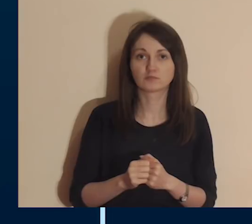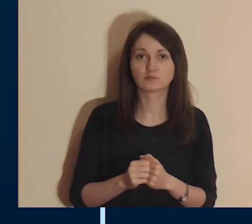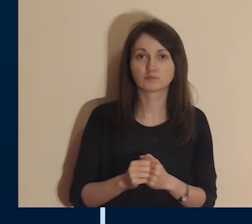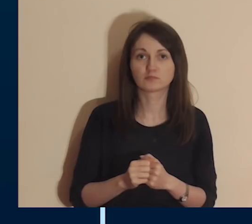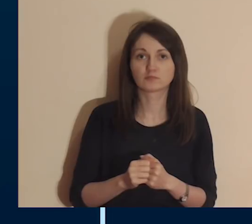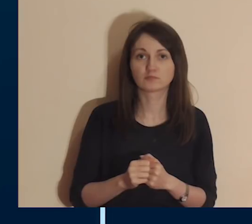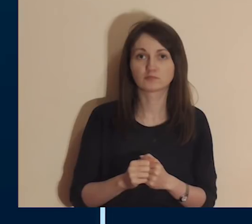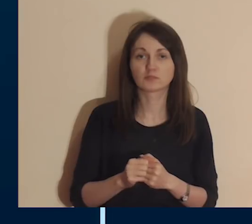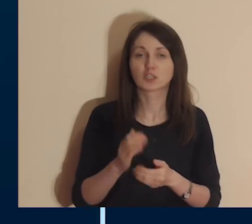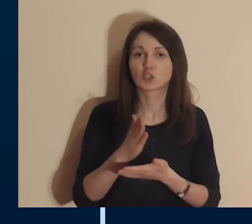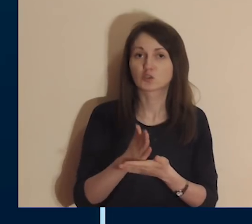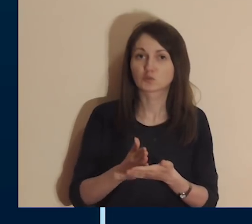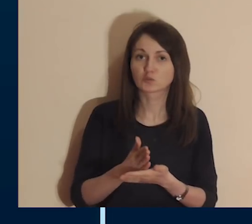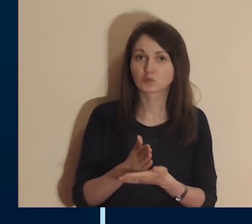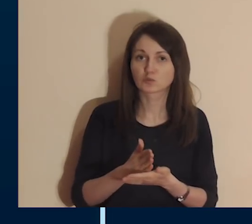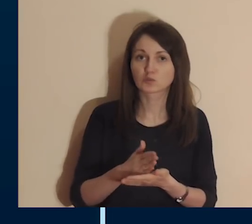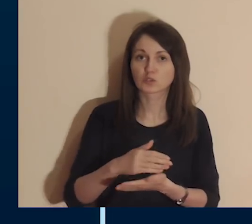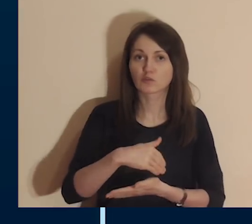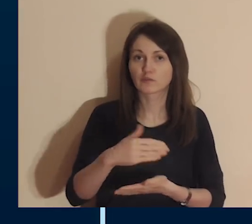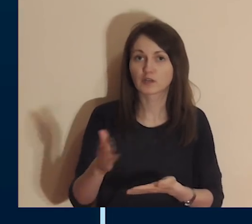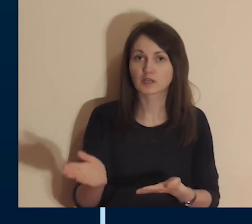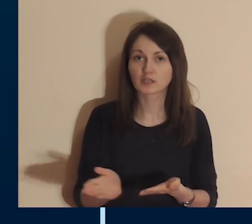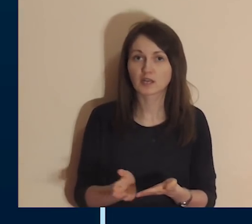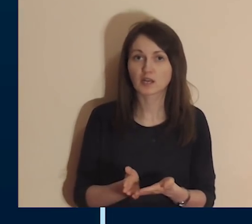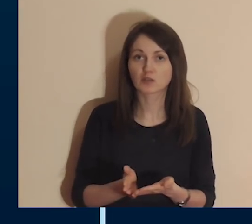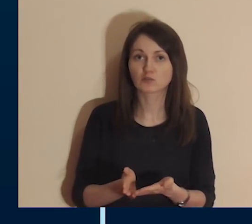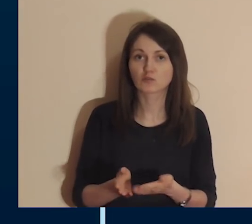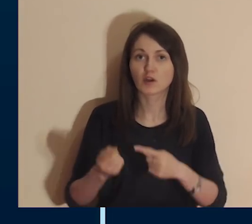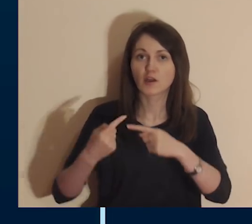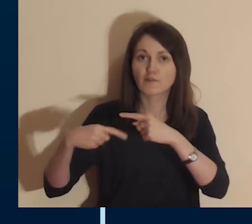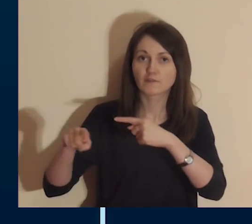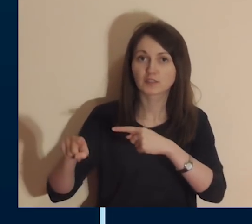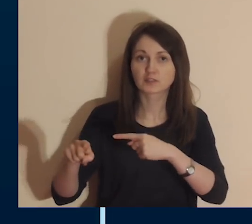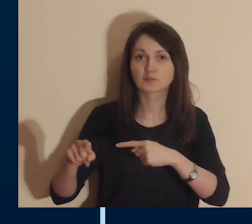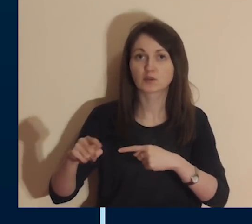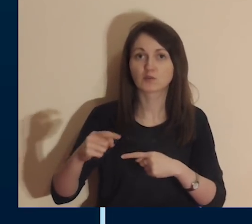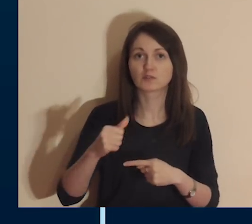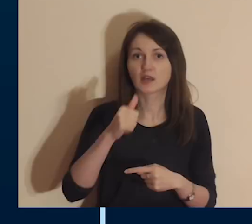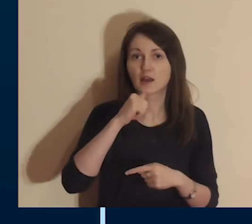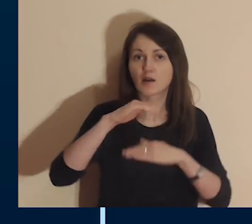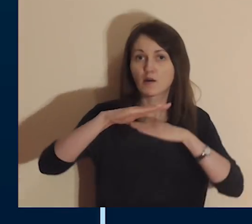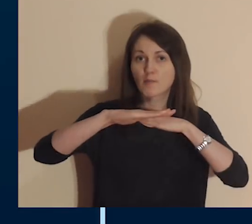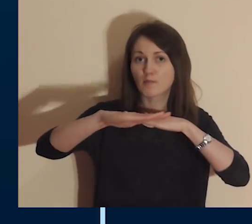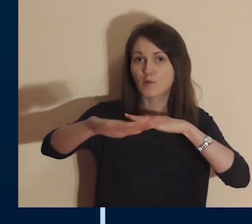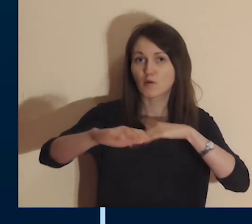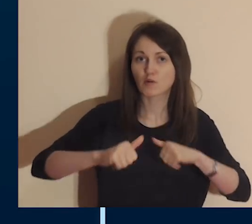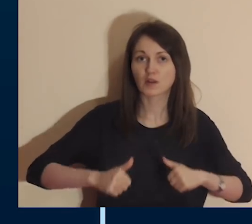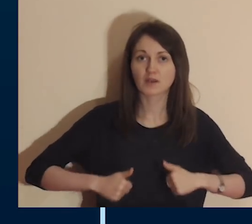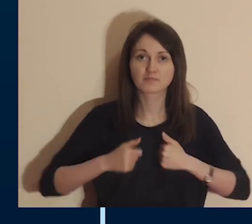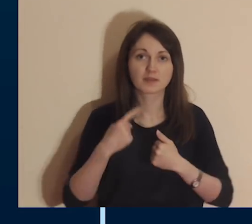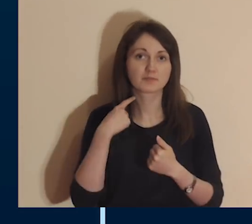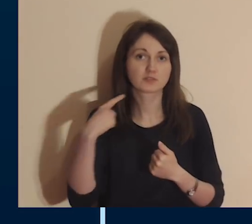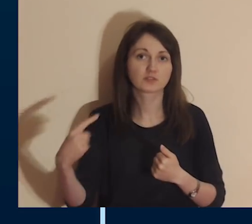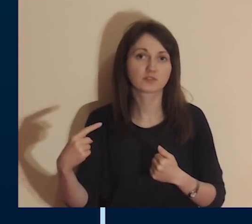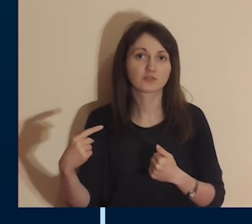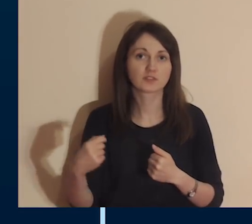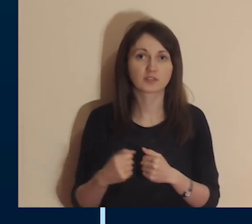na służbę do jednego z obywateli owej krainy, a ten posłał go na swoje pola, żeby pasł